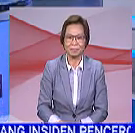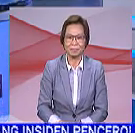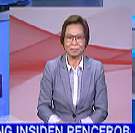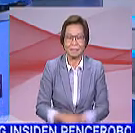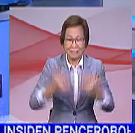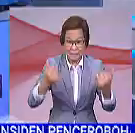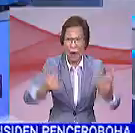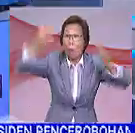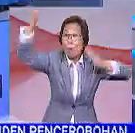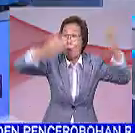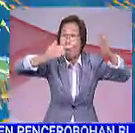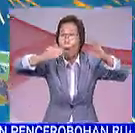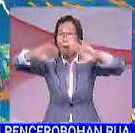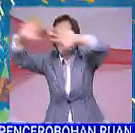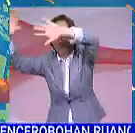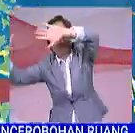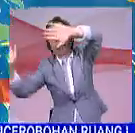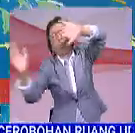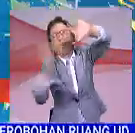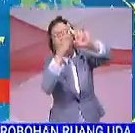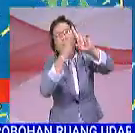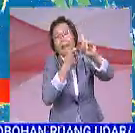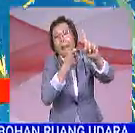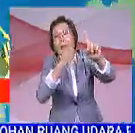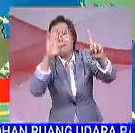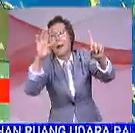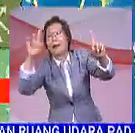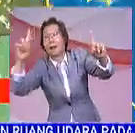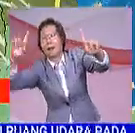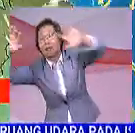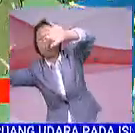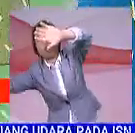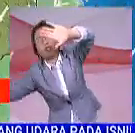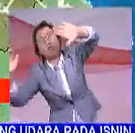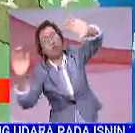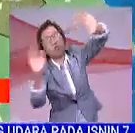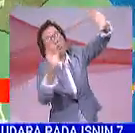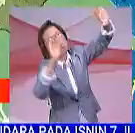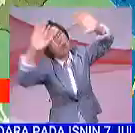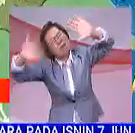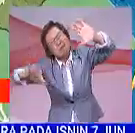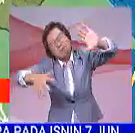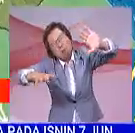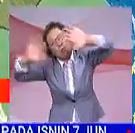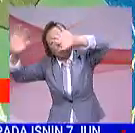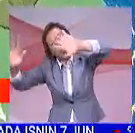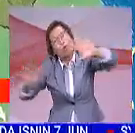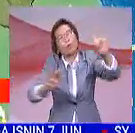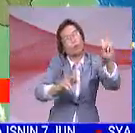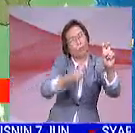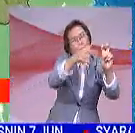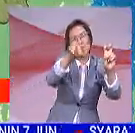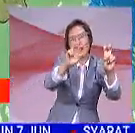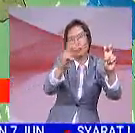Pada ketika ini, negara kita menerima pengaruh angin daripada arah barat daya dengan kelajuan yang agak sederhana, sekitar 20 hingga